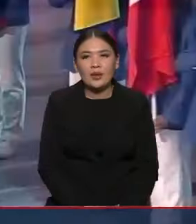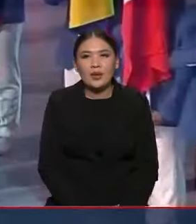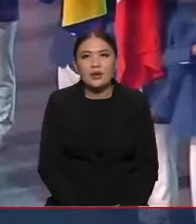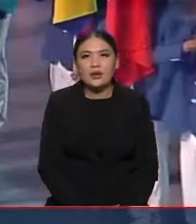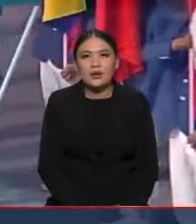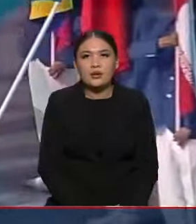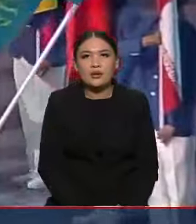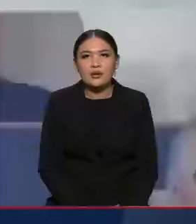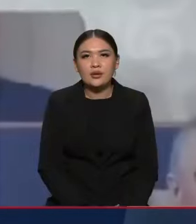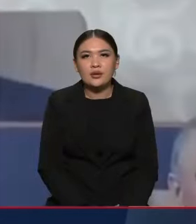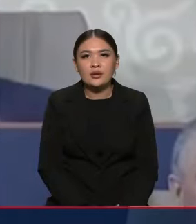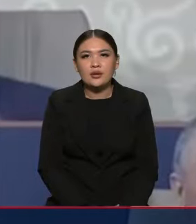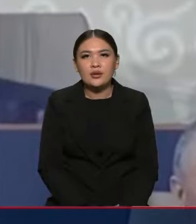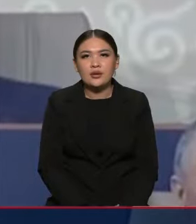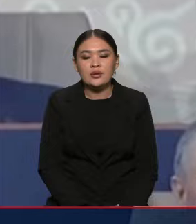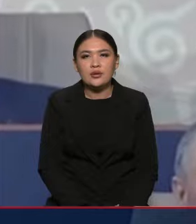of Kazakhstan.